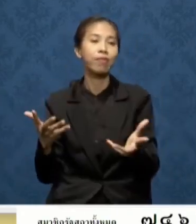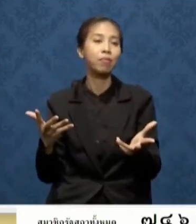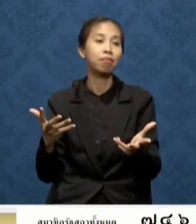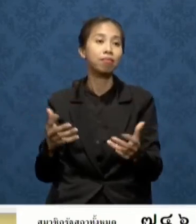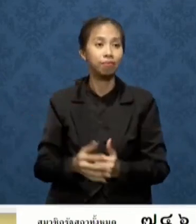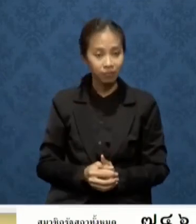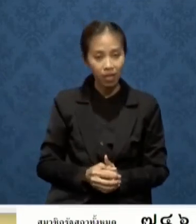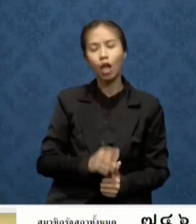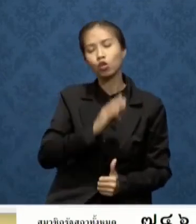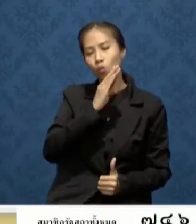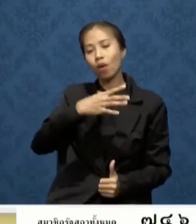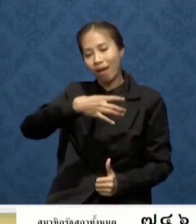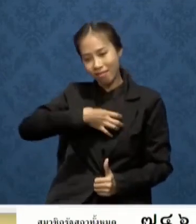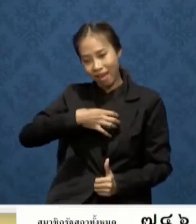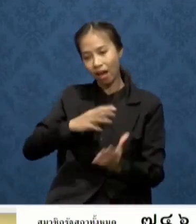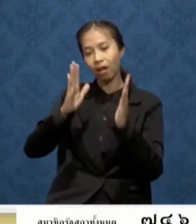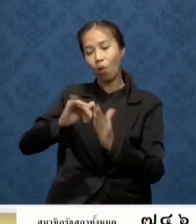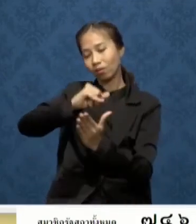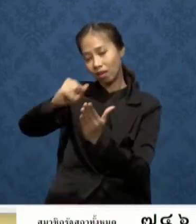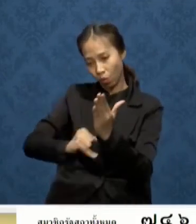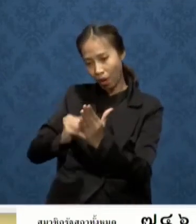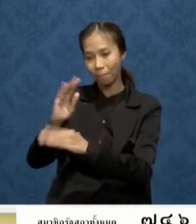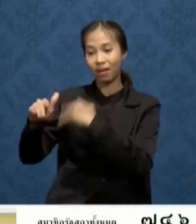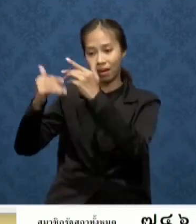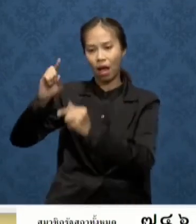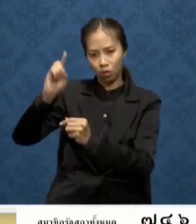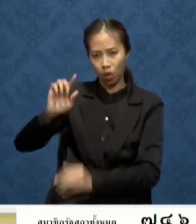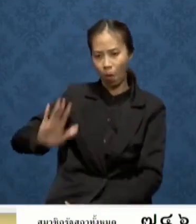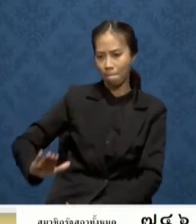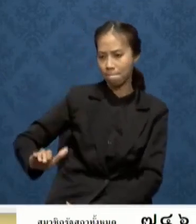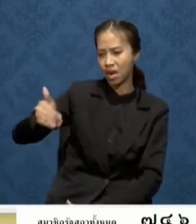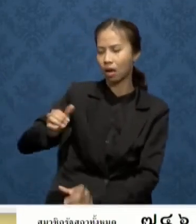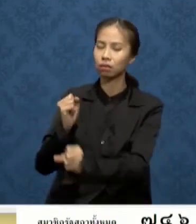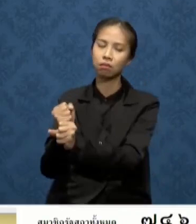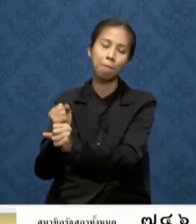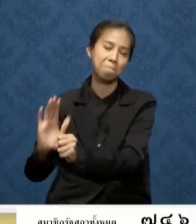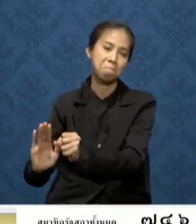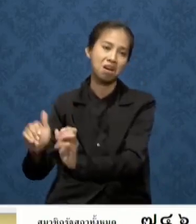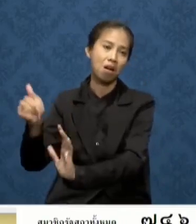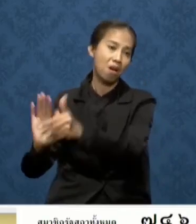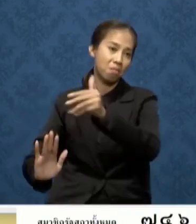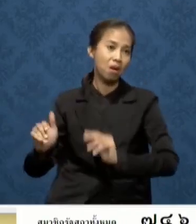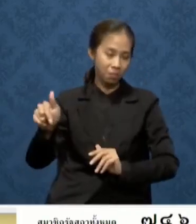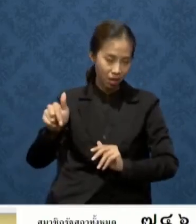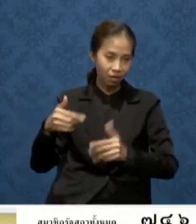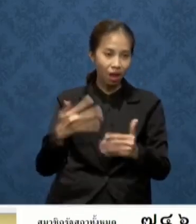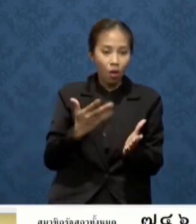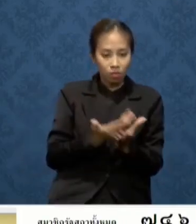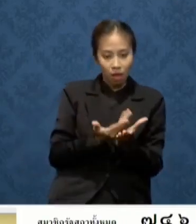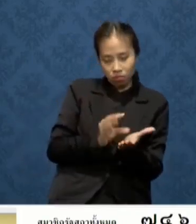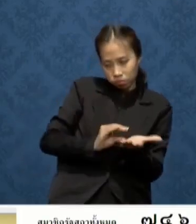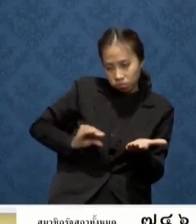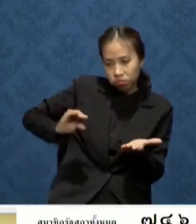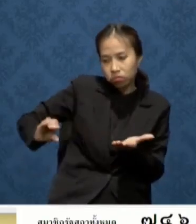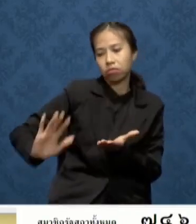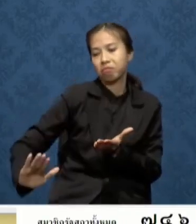ภาพชีวตของคนตางจัหวัด ท่านควสรางเมืองท่ควกระจายอำนาจและเมดเงินออกไปเอาเงินไปสร้างเมือง